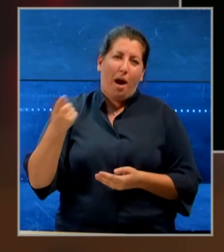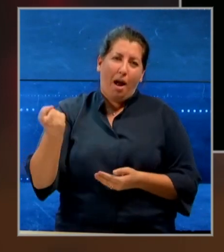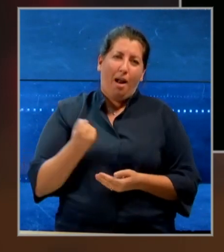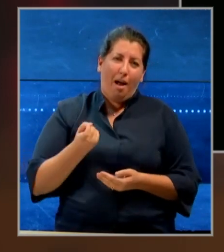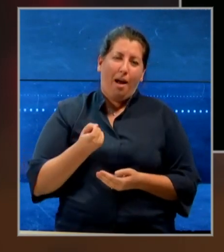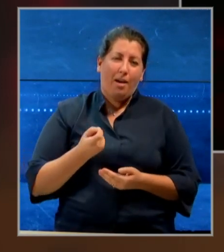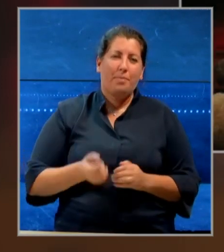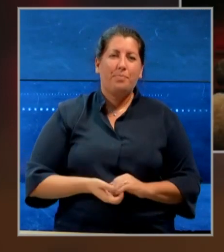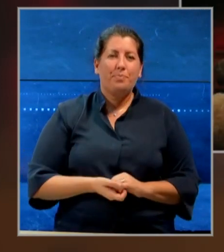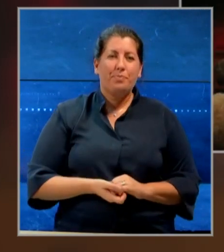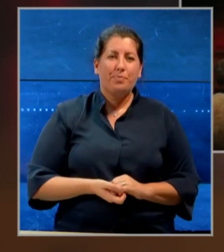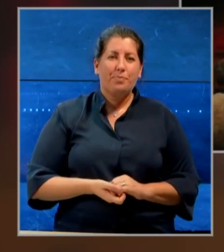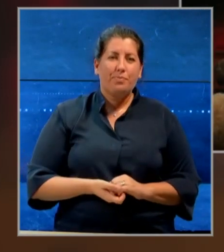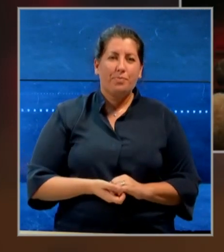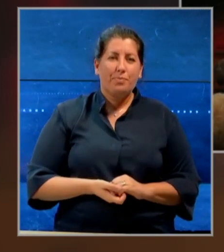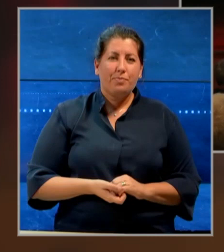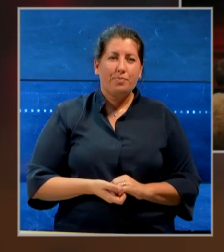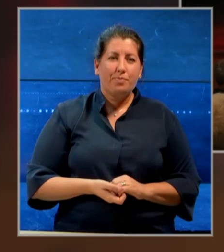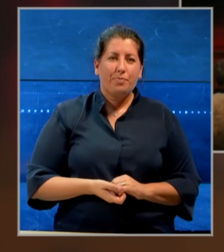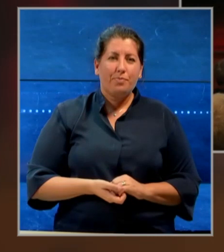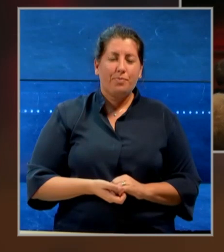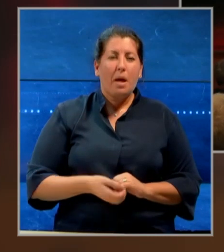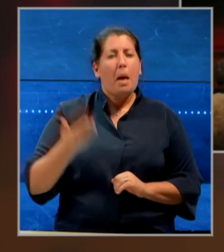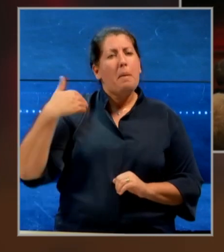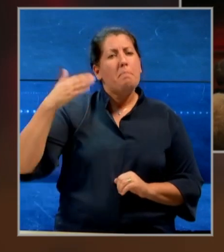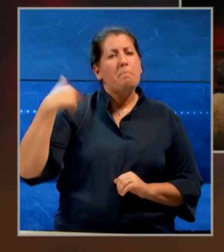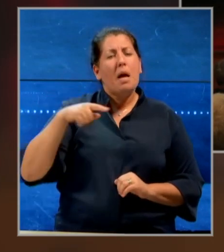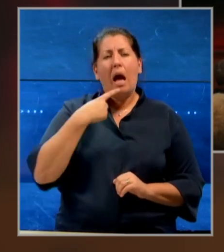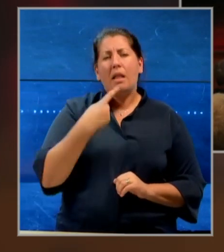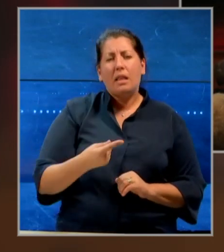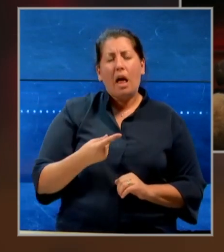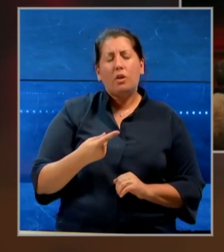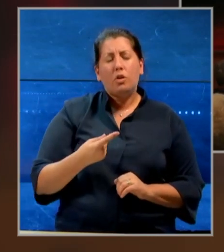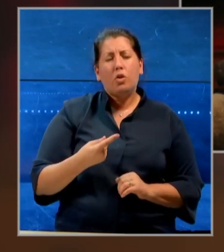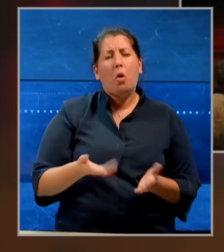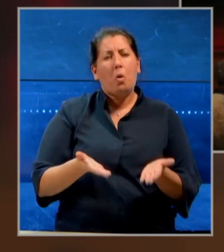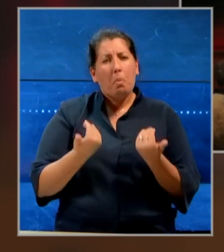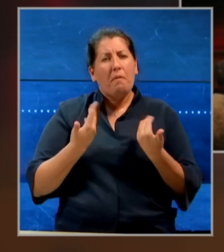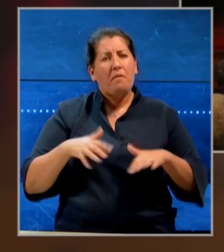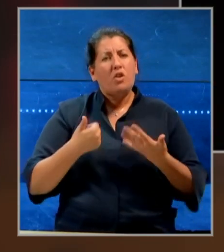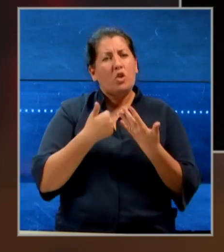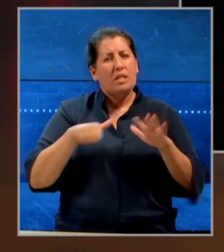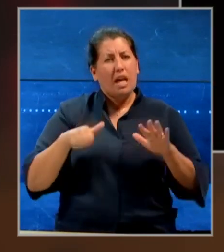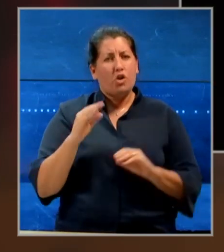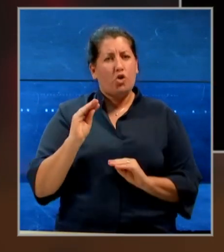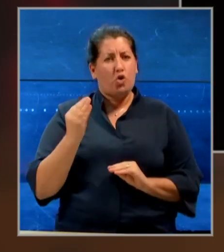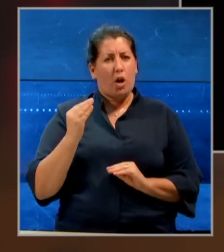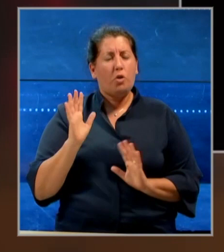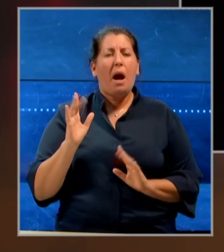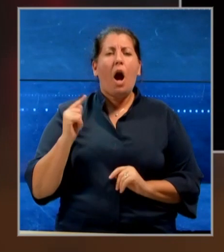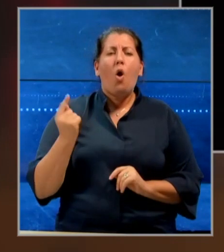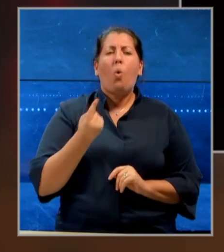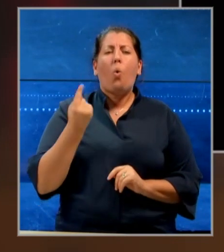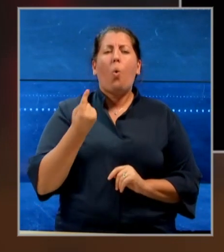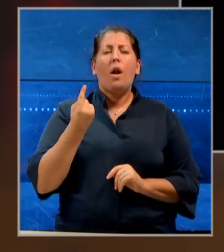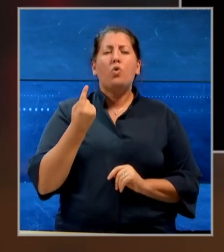vuoi fare un'altra domanda al direttore? Sì, prima parlava di tanti acquisti di quest'estate, 16 in tutto. Le chiedo se qualcuno l'ha colpito in maniera particolare e è andato anche